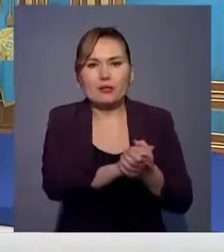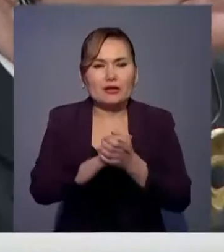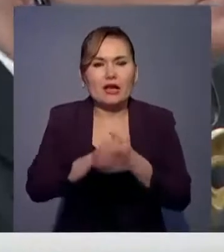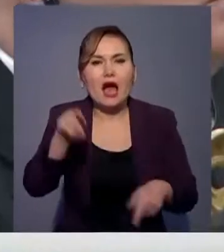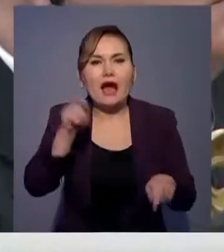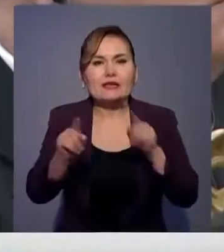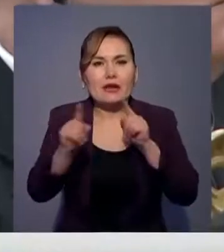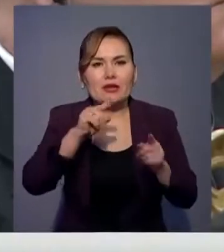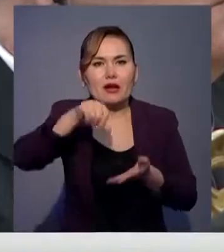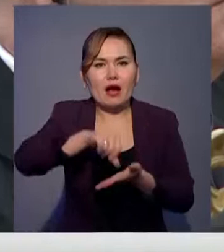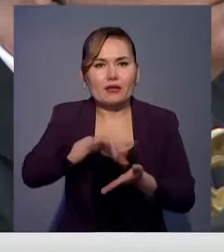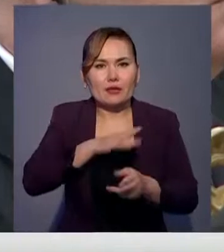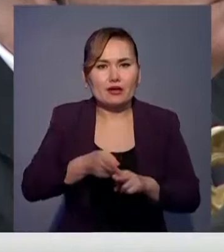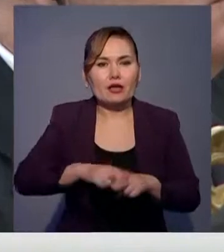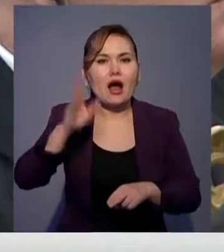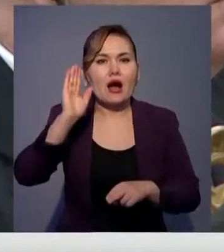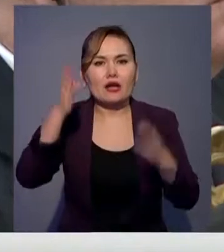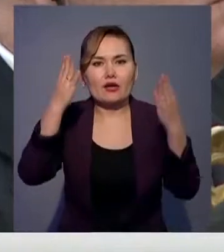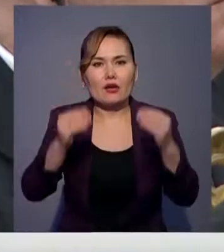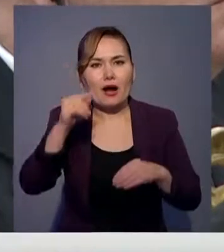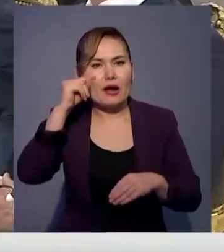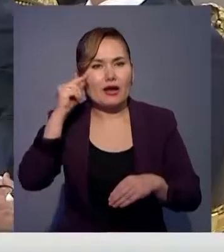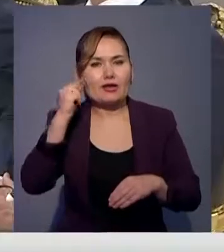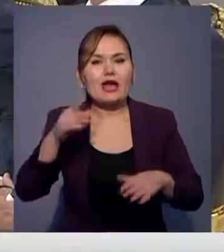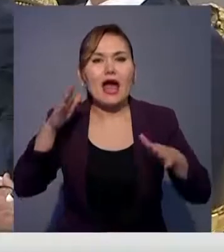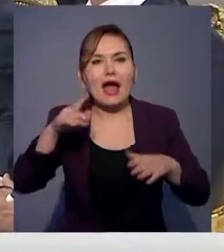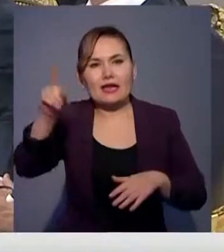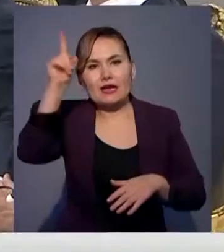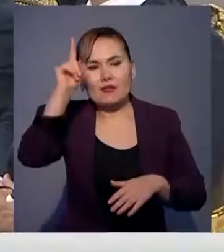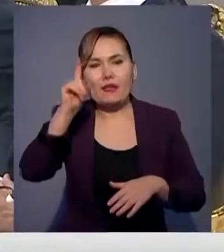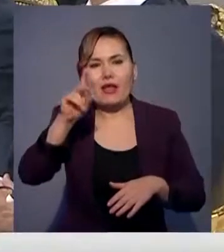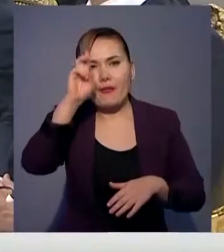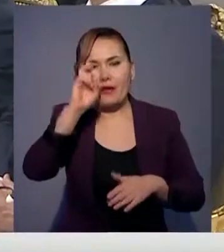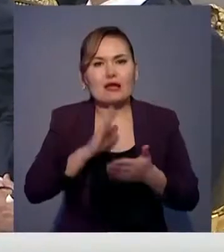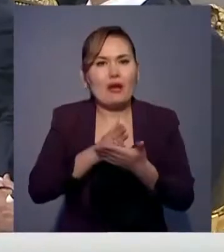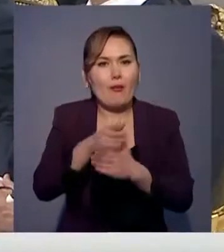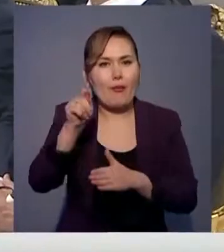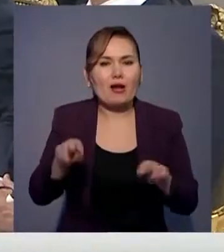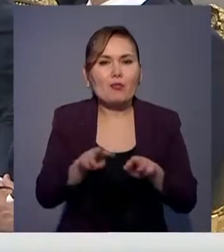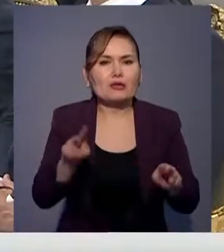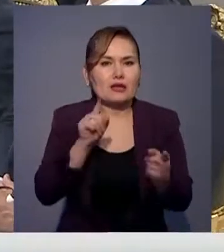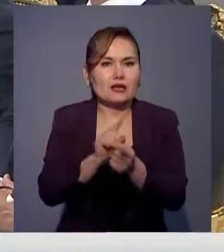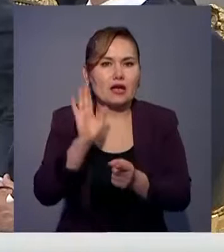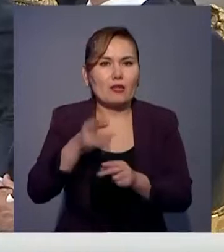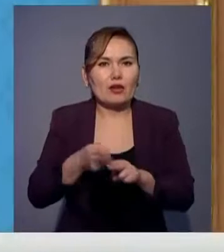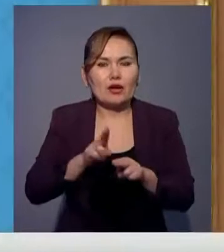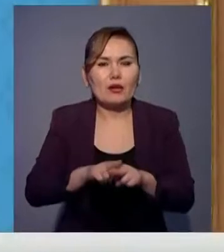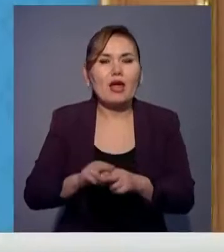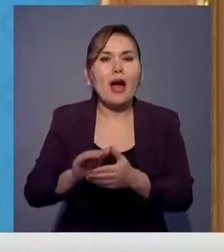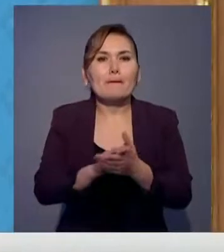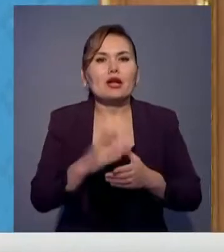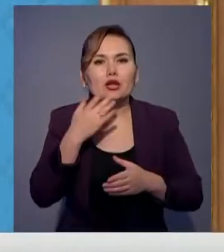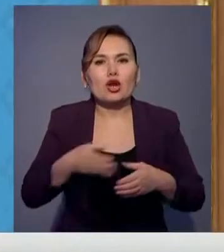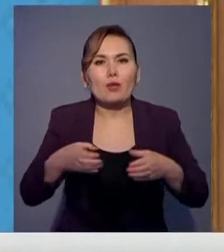достастығының саммиттеріне қатысты. Ал алдағы күндері Қырғызстан мен Германияға барады. Сондай-ақ Қасым Жомарт Тоқаев Біріккен Ұлттар Ұйымы